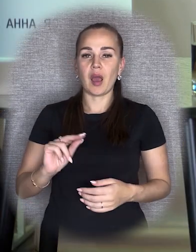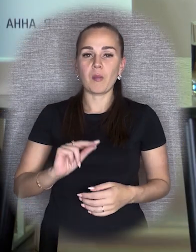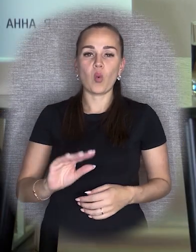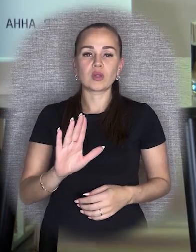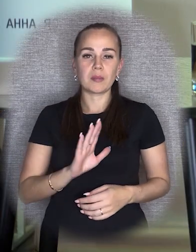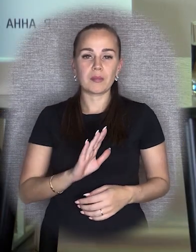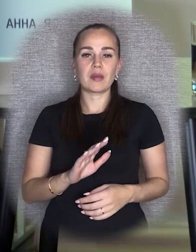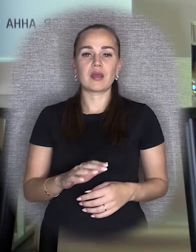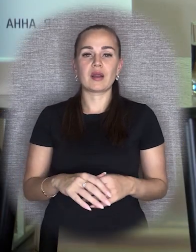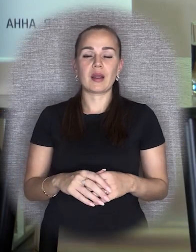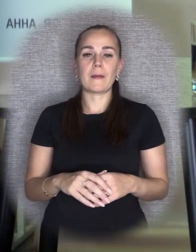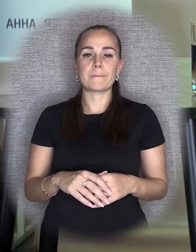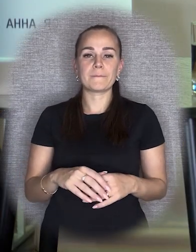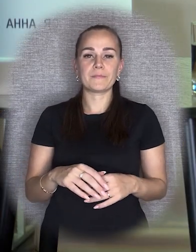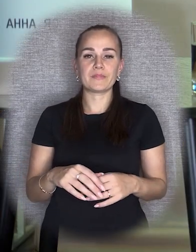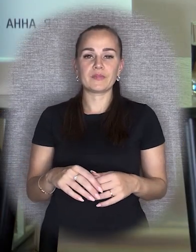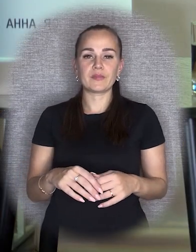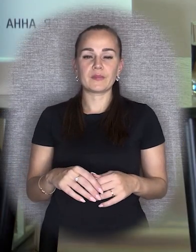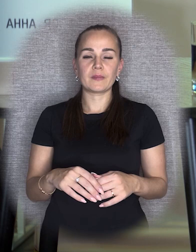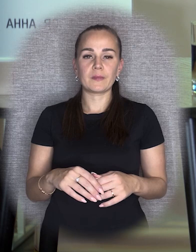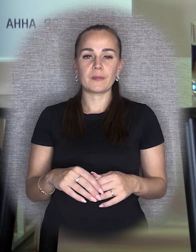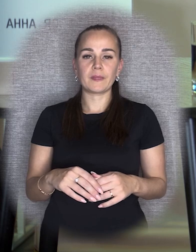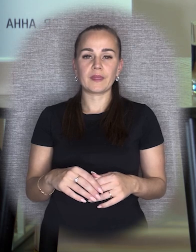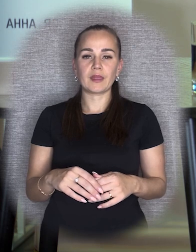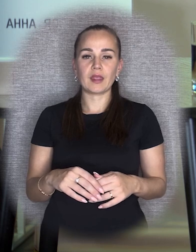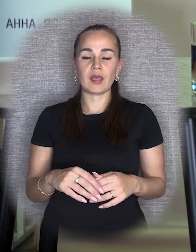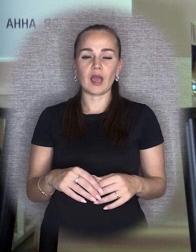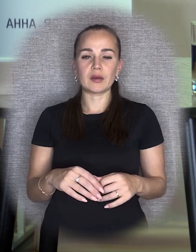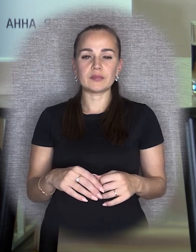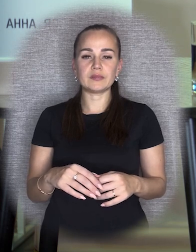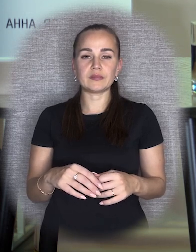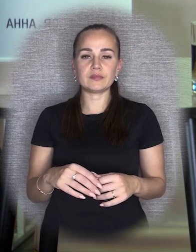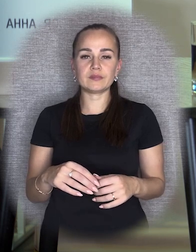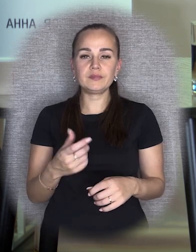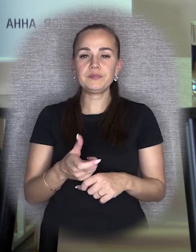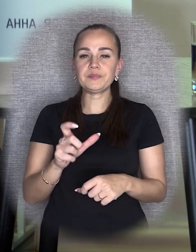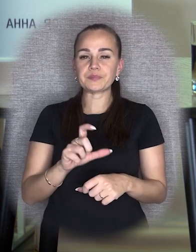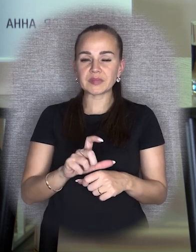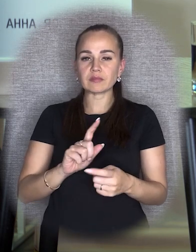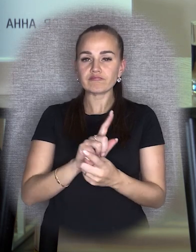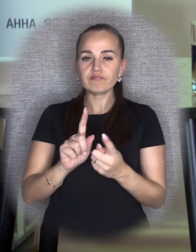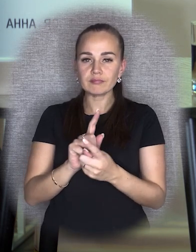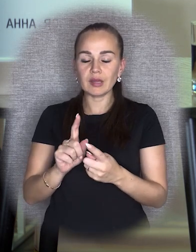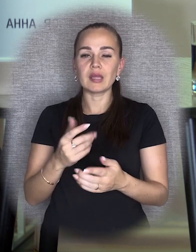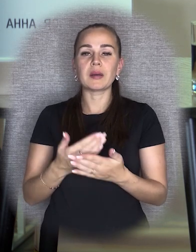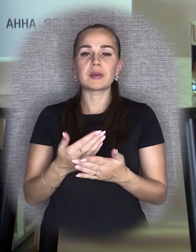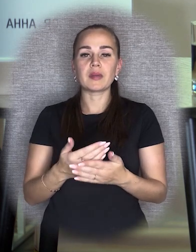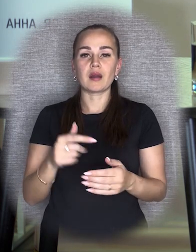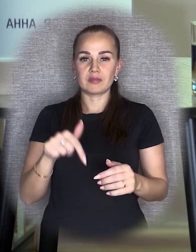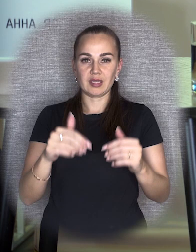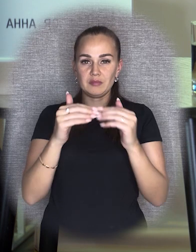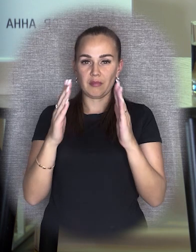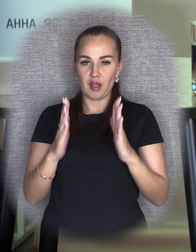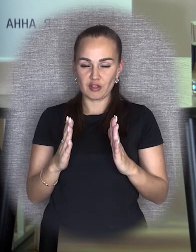были переатрибутированы. То есть чем интересны выставки сборные, которые происходят в манеже? Мы со